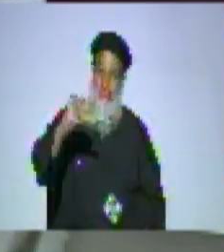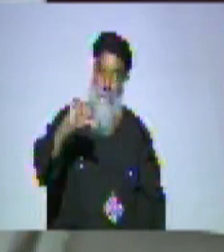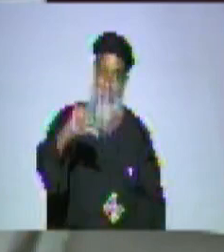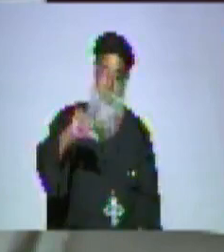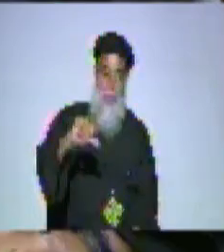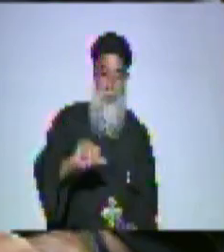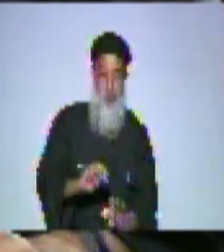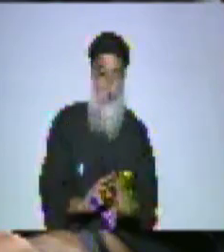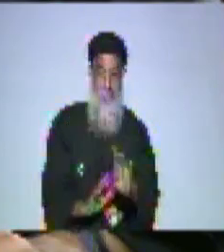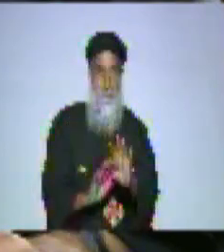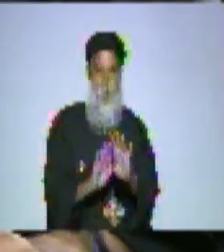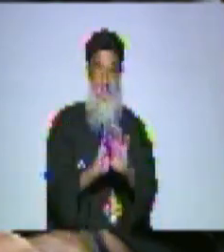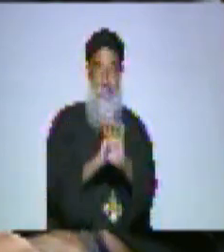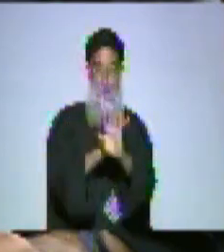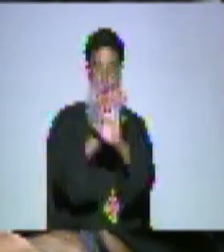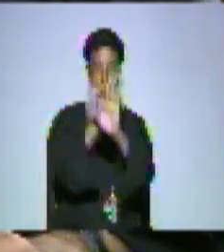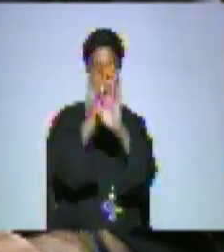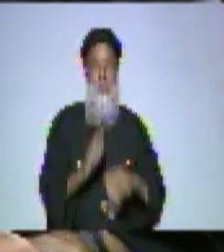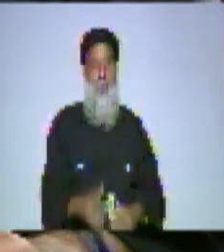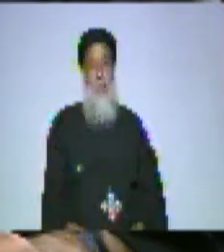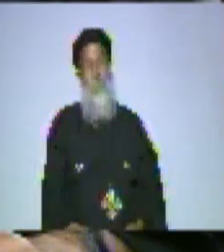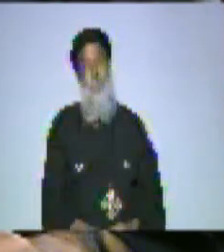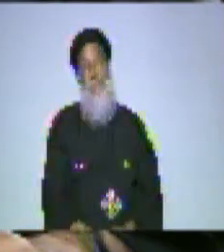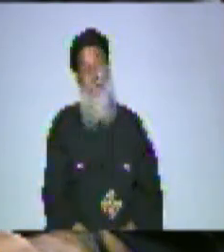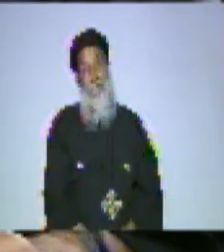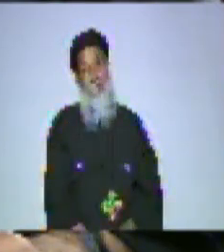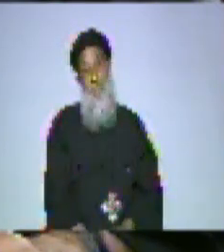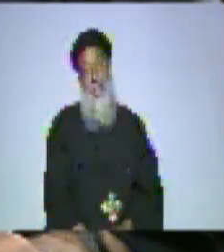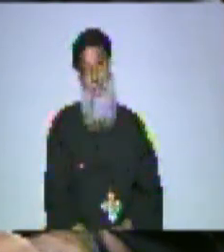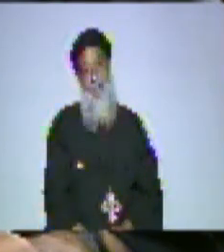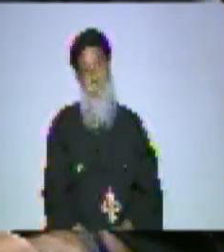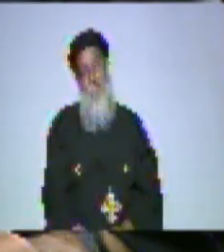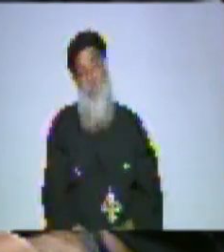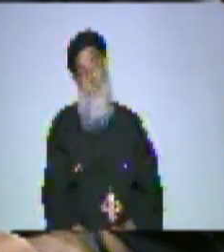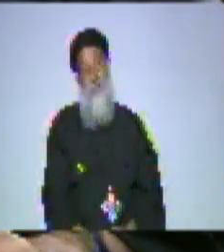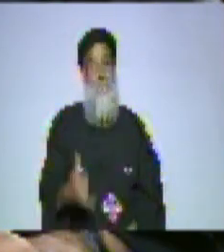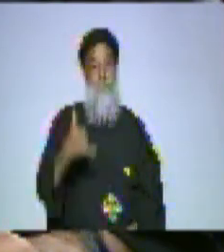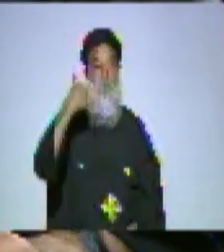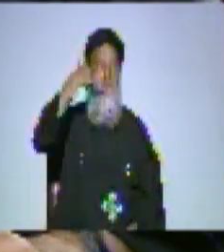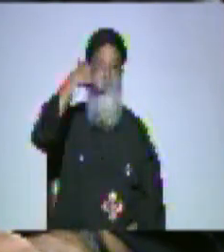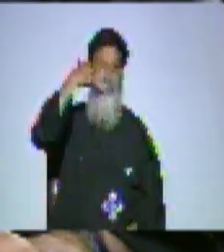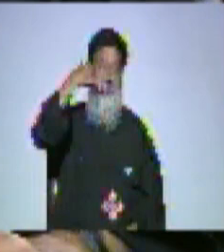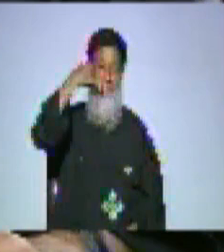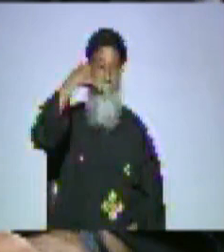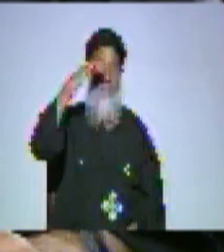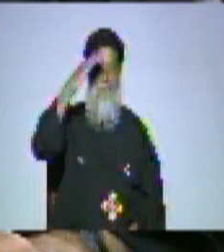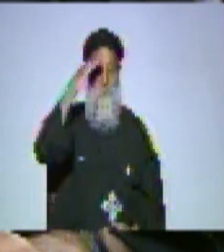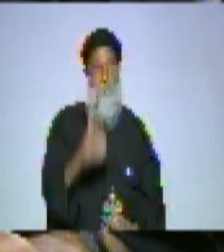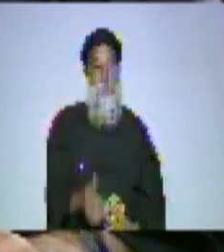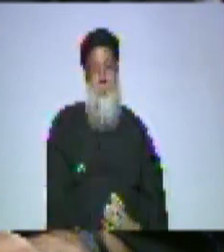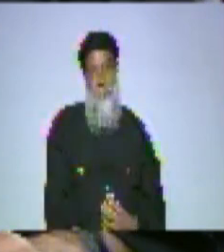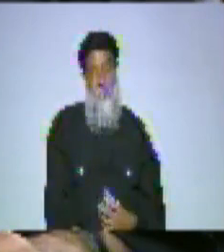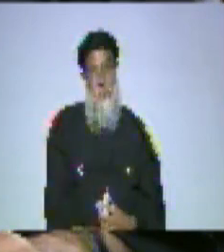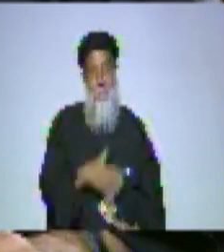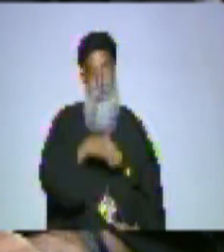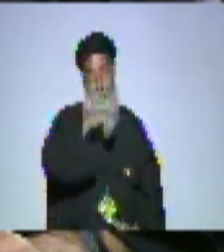على سيدنا نبيله الو اهلا بك تفضلي بسؤالك